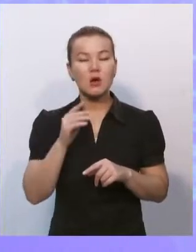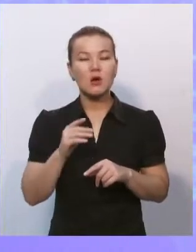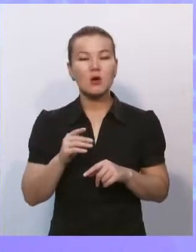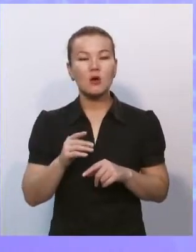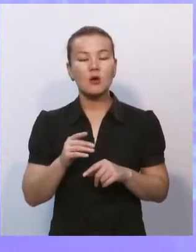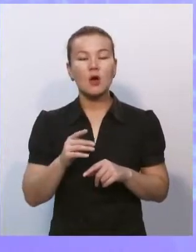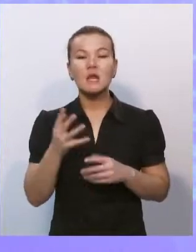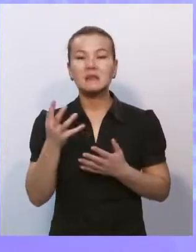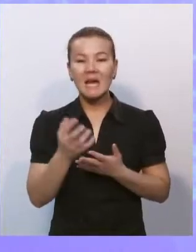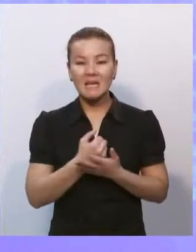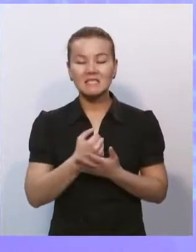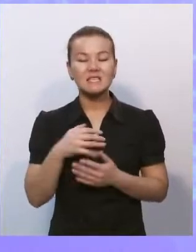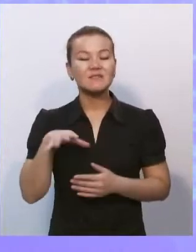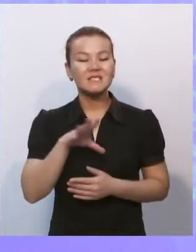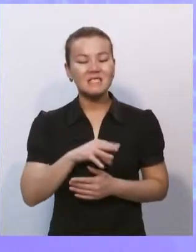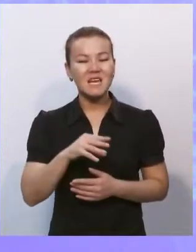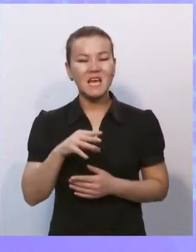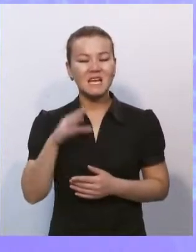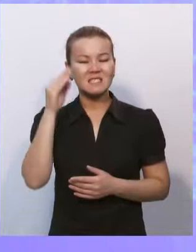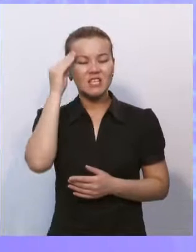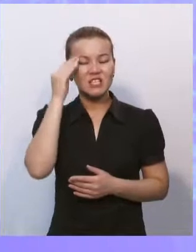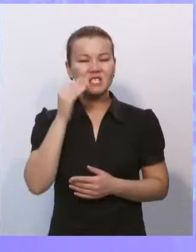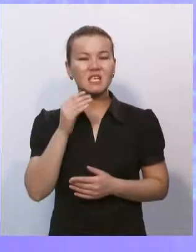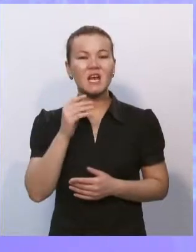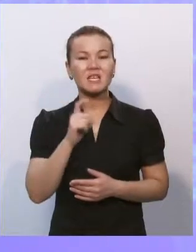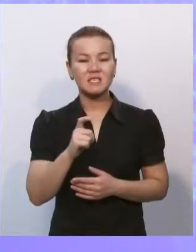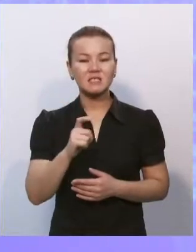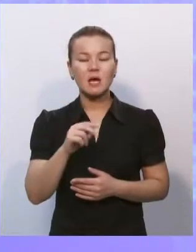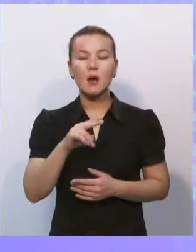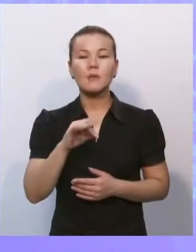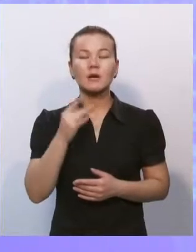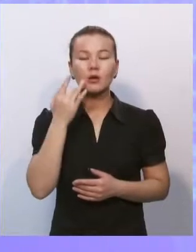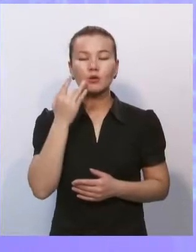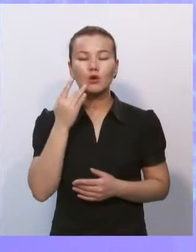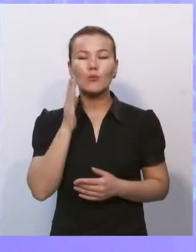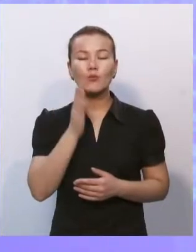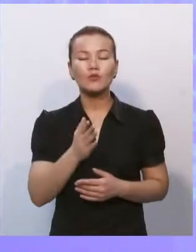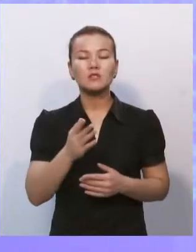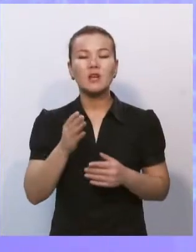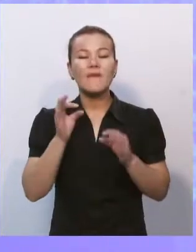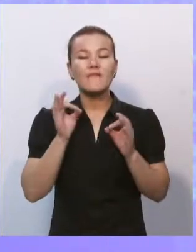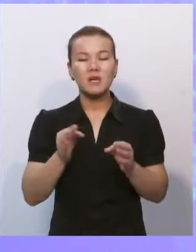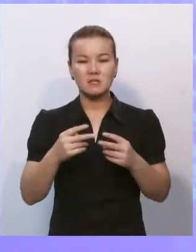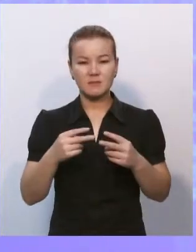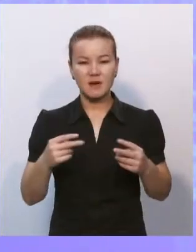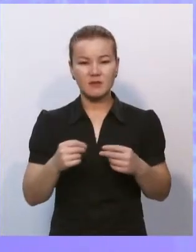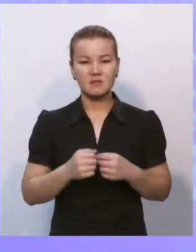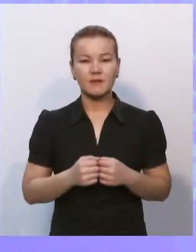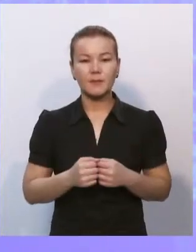найти все значения x при которых будет верным равенство